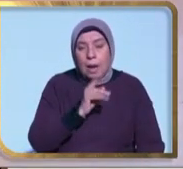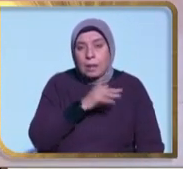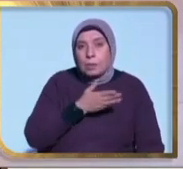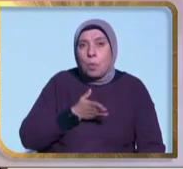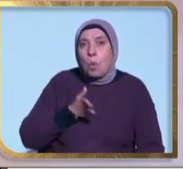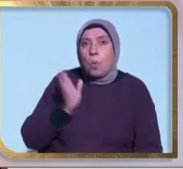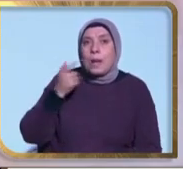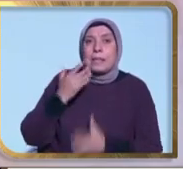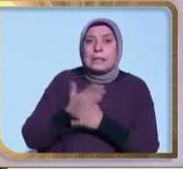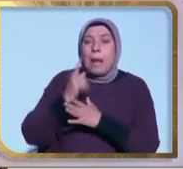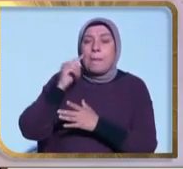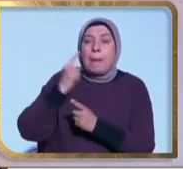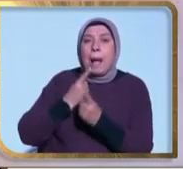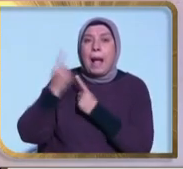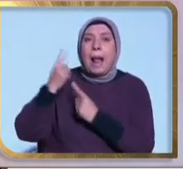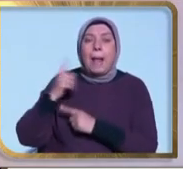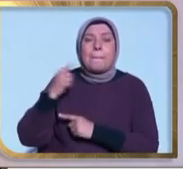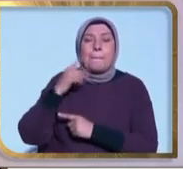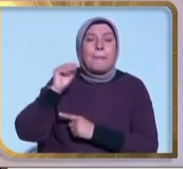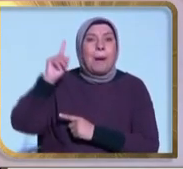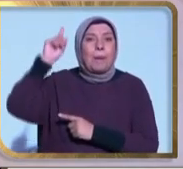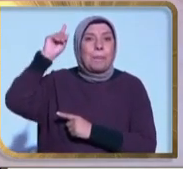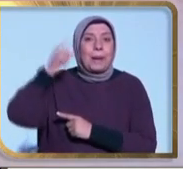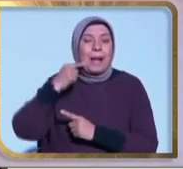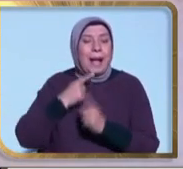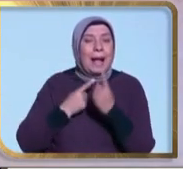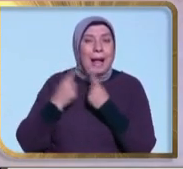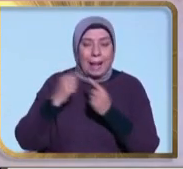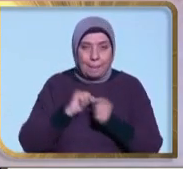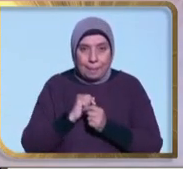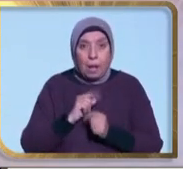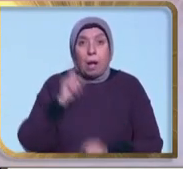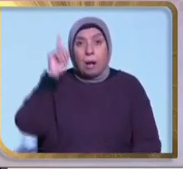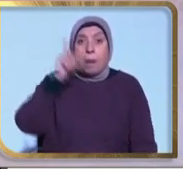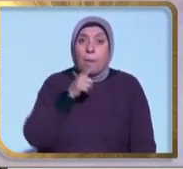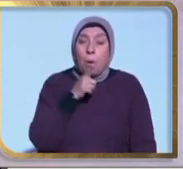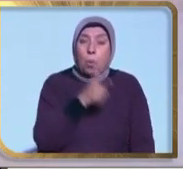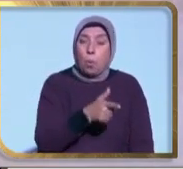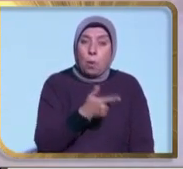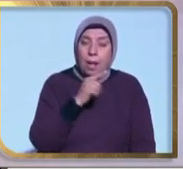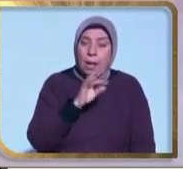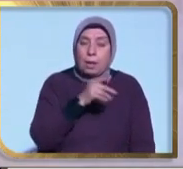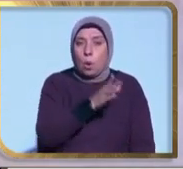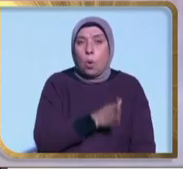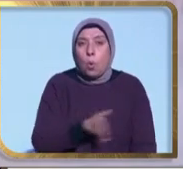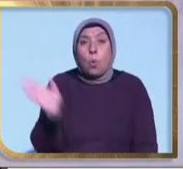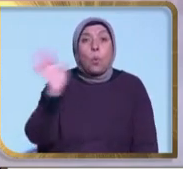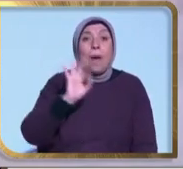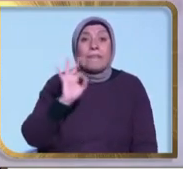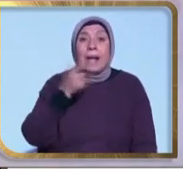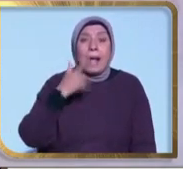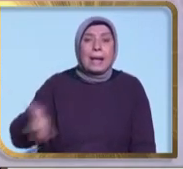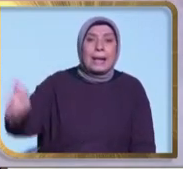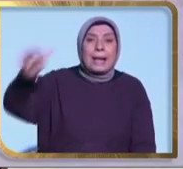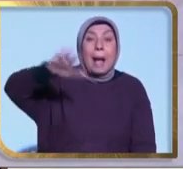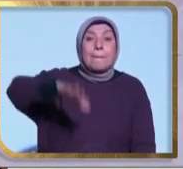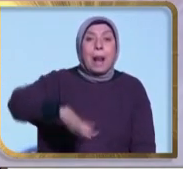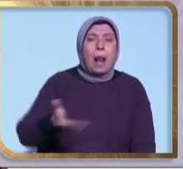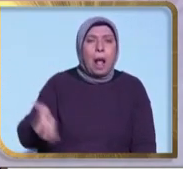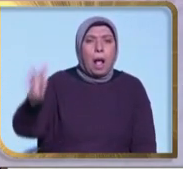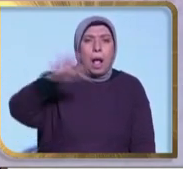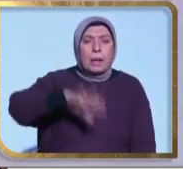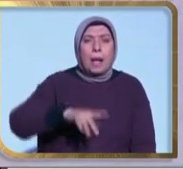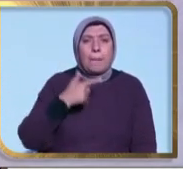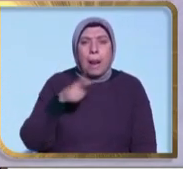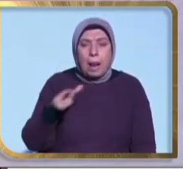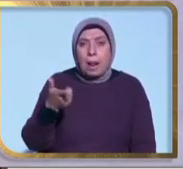وتعالى اوصى موسى عليه السلام انه يصعد الى الجبل ويمكس في حوالي